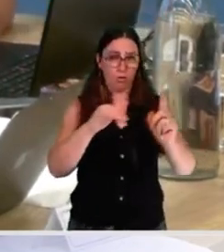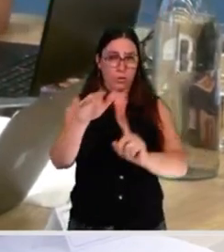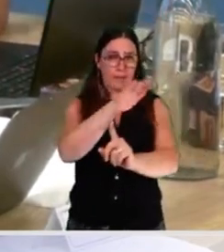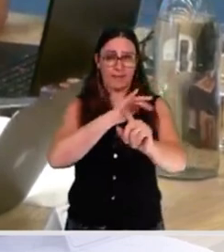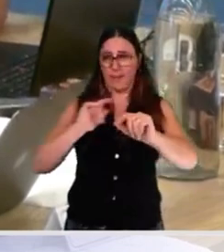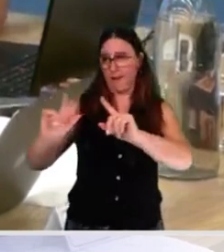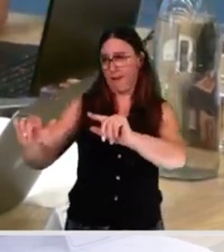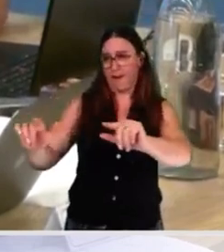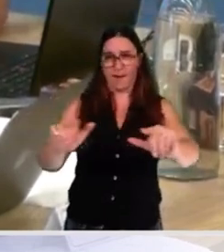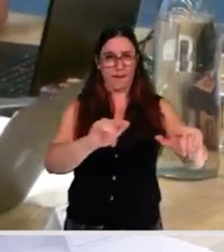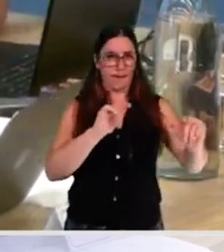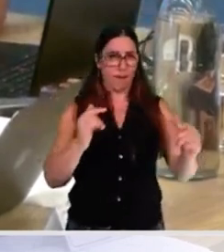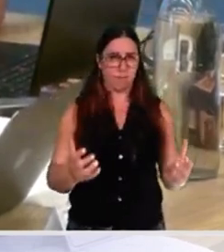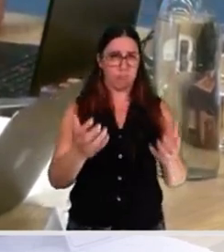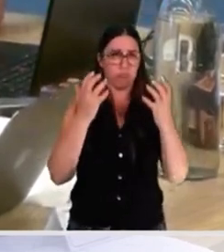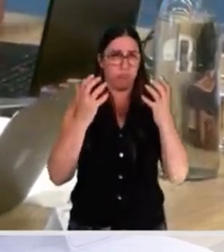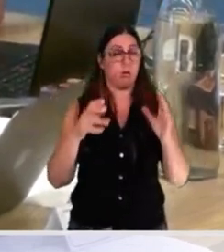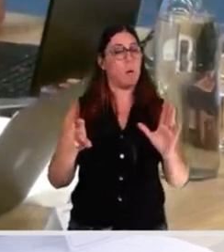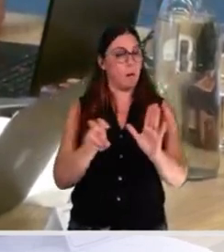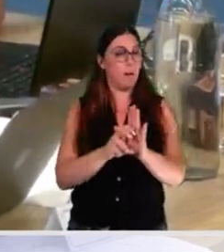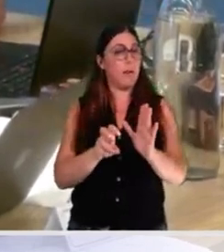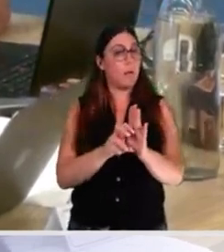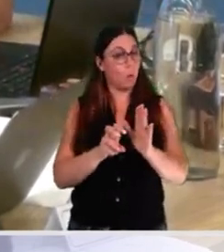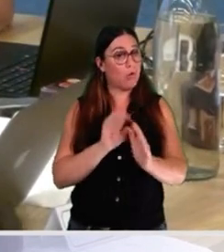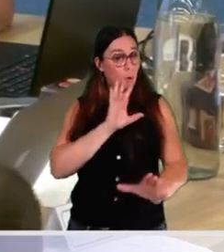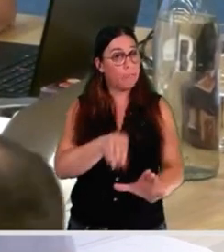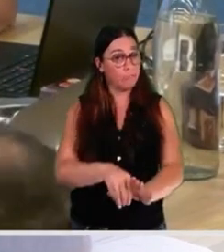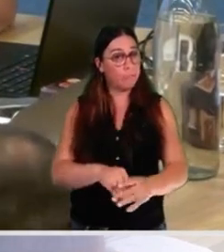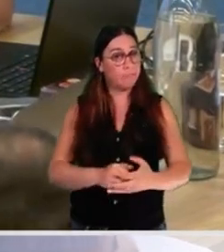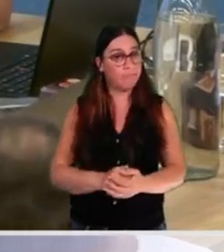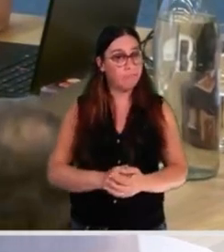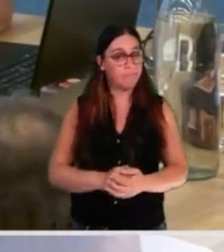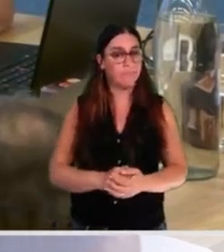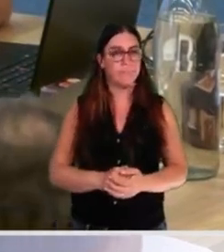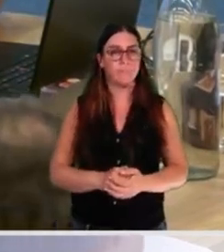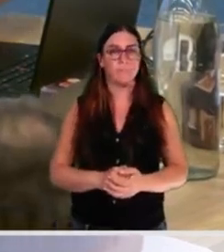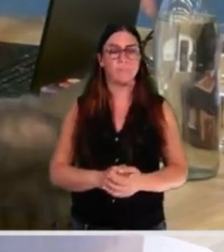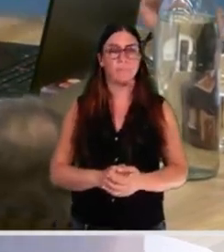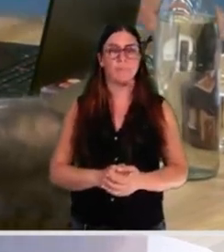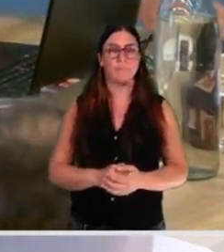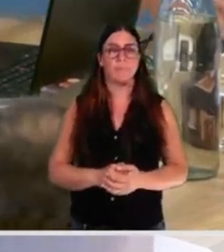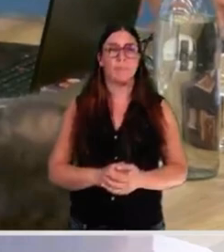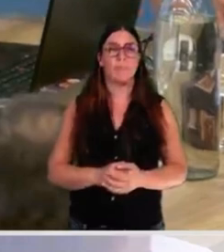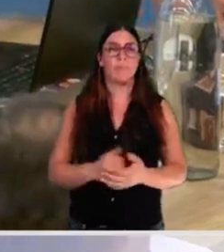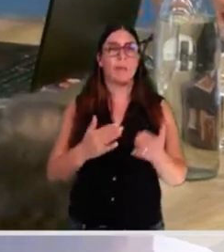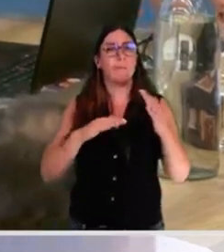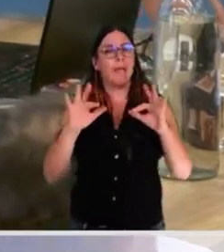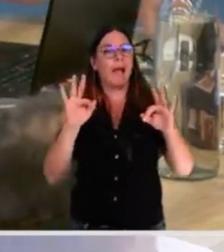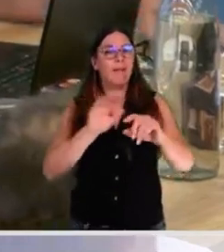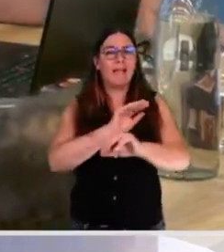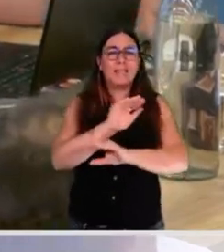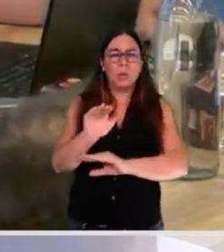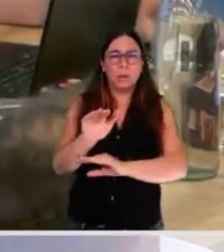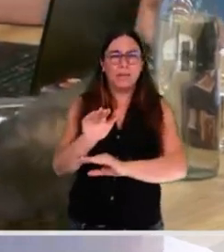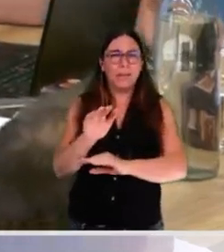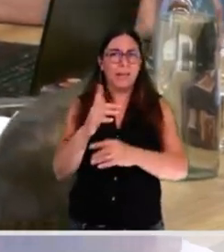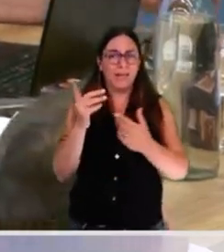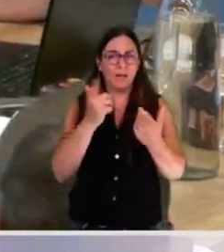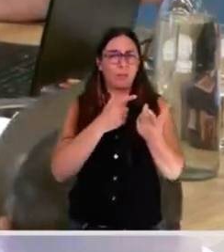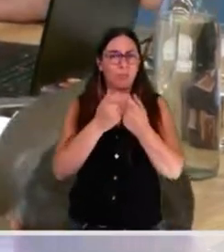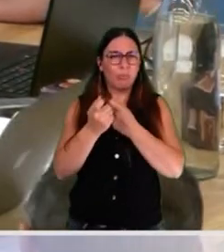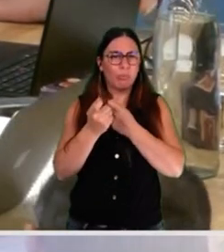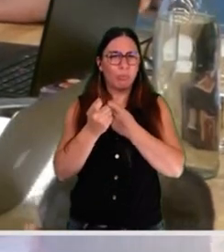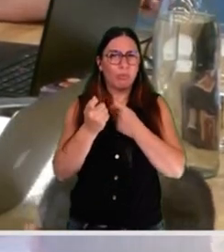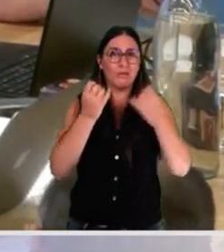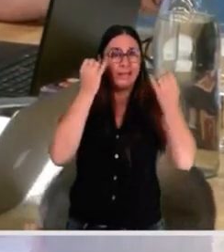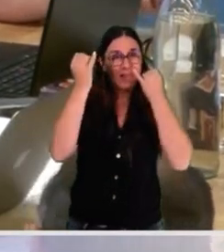société, et Grenoble n'est pas épargné. Mais cette réponse sécuritaire ne serait rien si